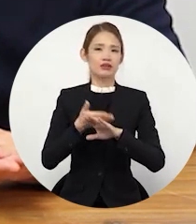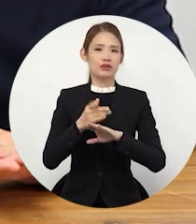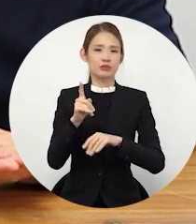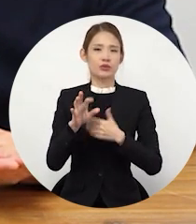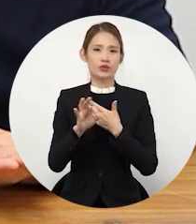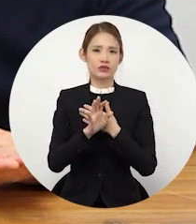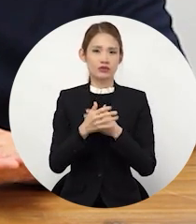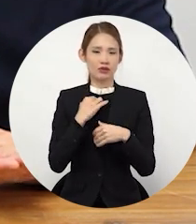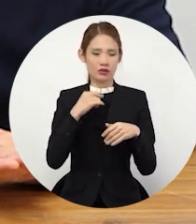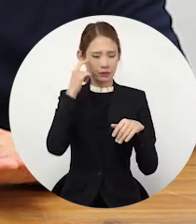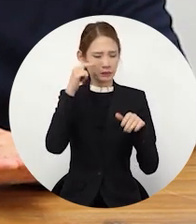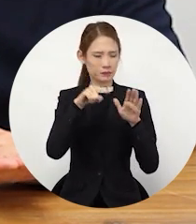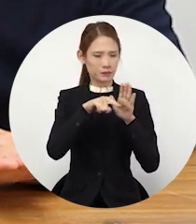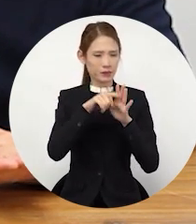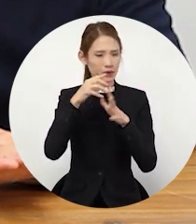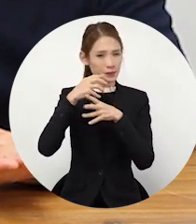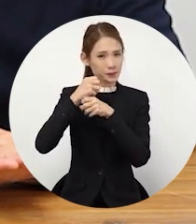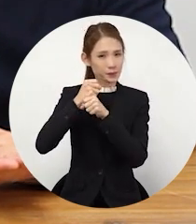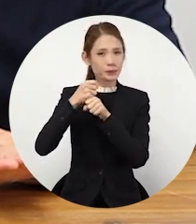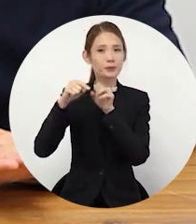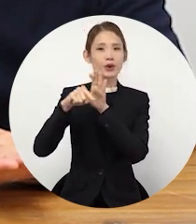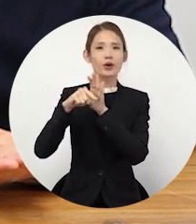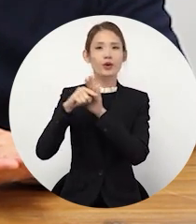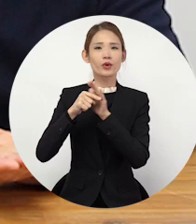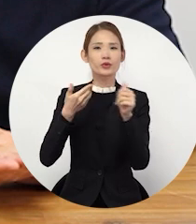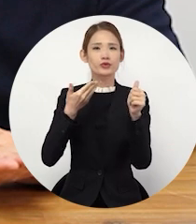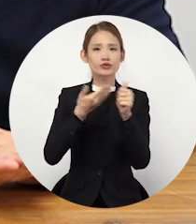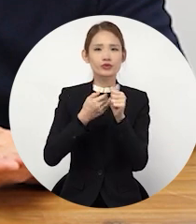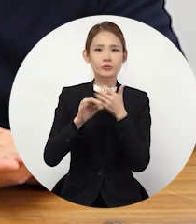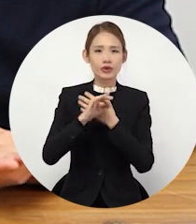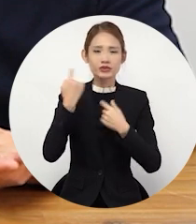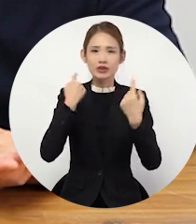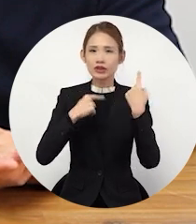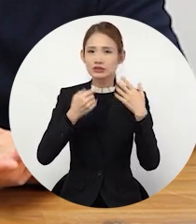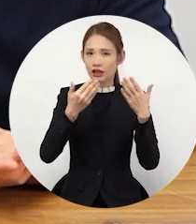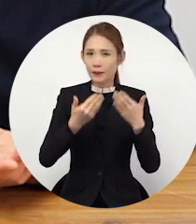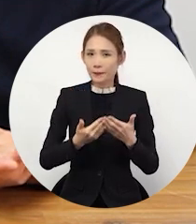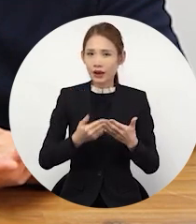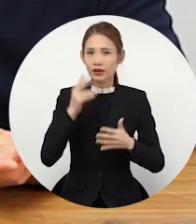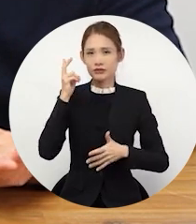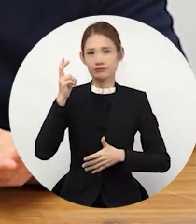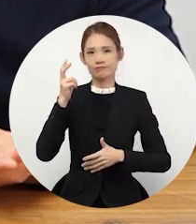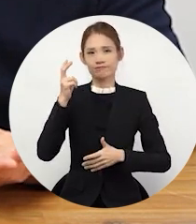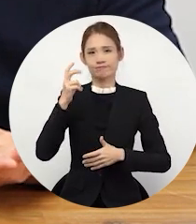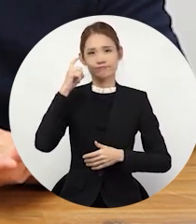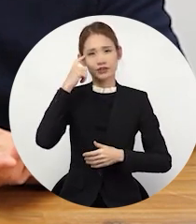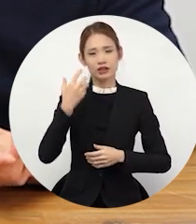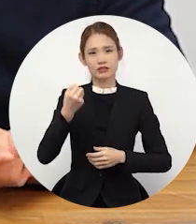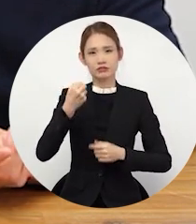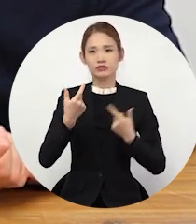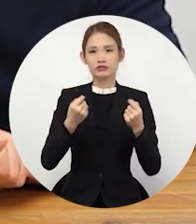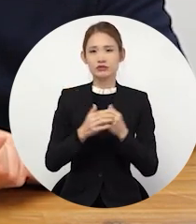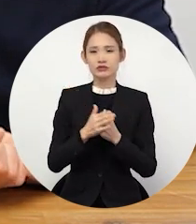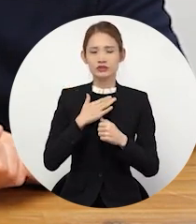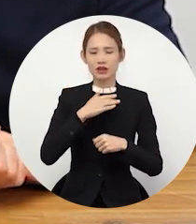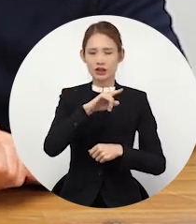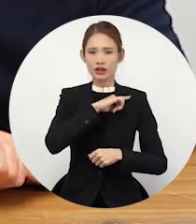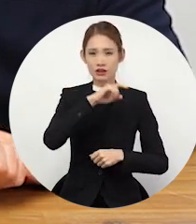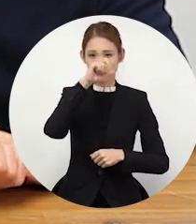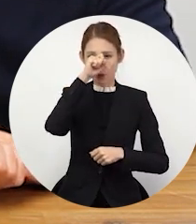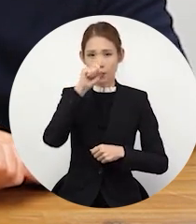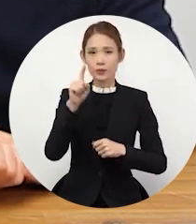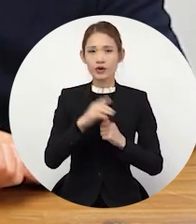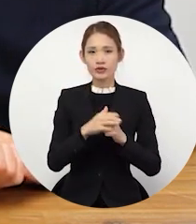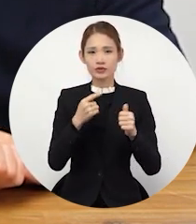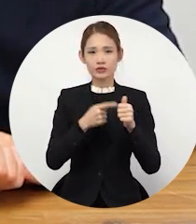반대로 내가 이 사람을 편견을 가지고 다르게 대한다면 상처받지 않을까라고 생각하실 수도 있을 것 같은데, 맞아요. 저는 가장 좋은